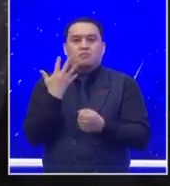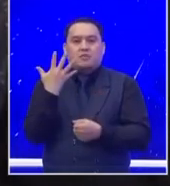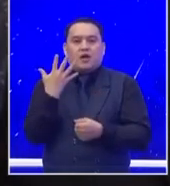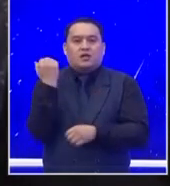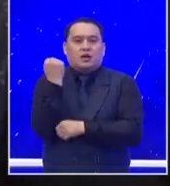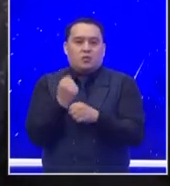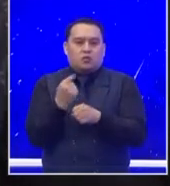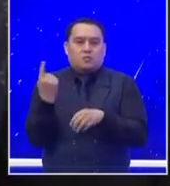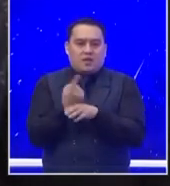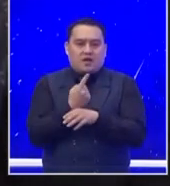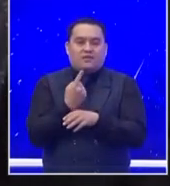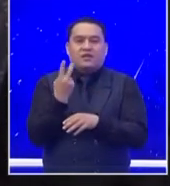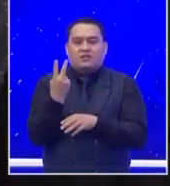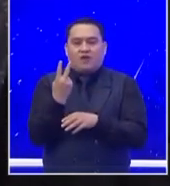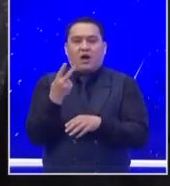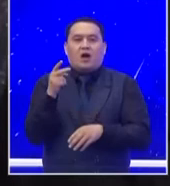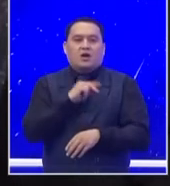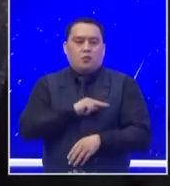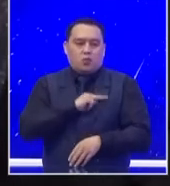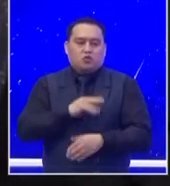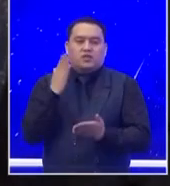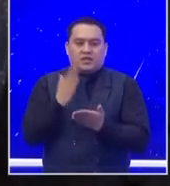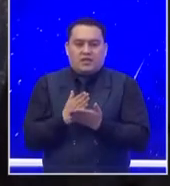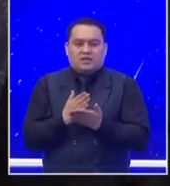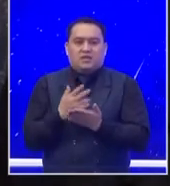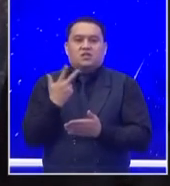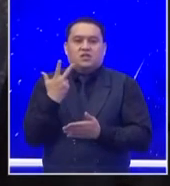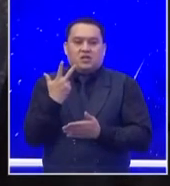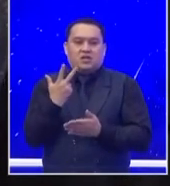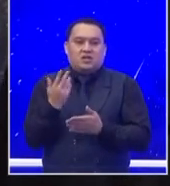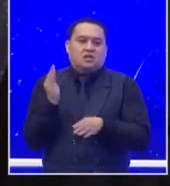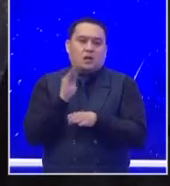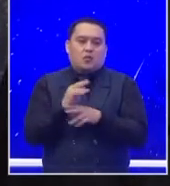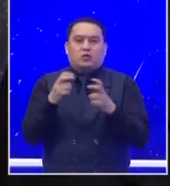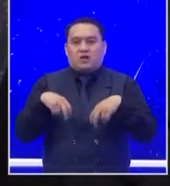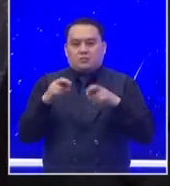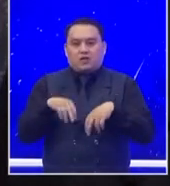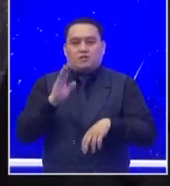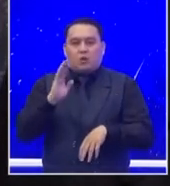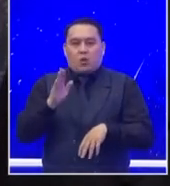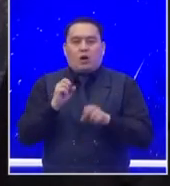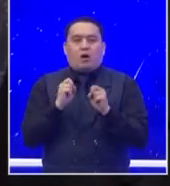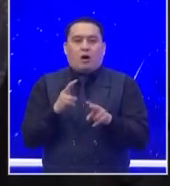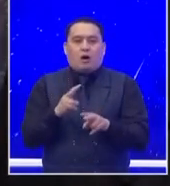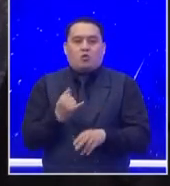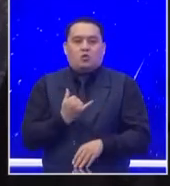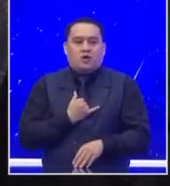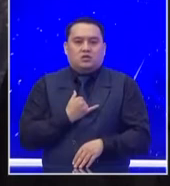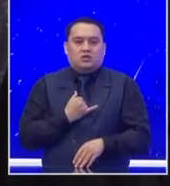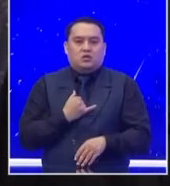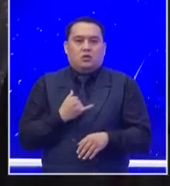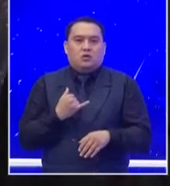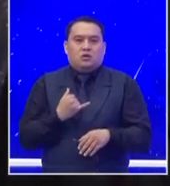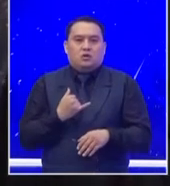Это первые 2 работника уже есть здесь. Сейчас 3 работника мы рассматриваем, так как по категории